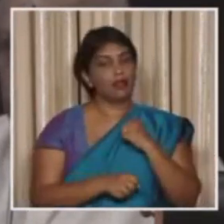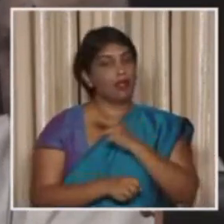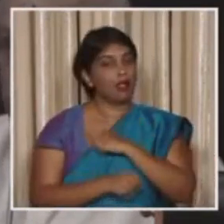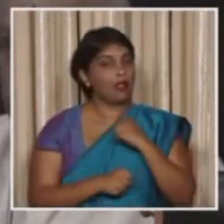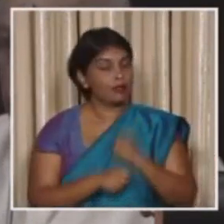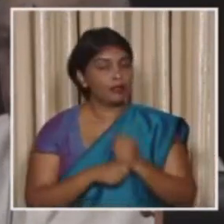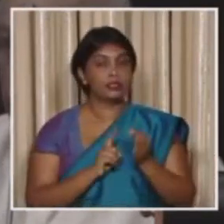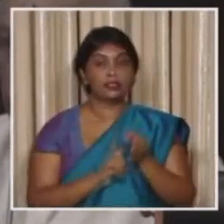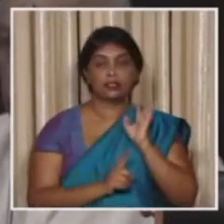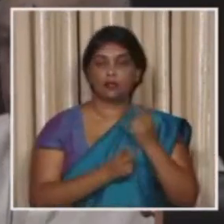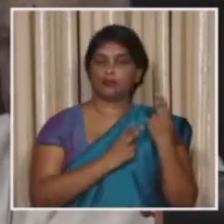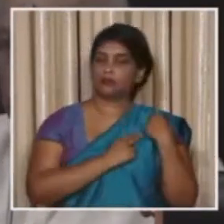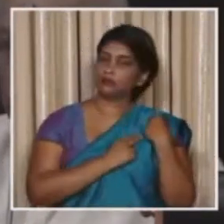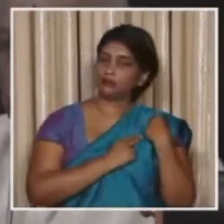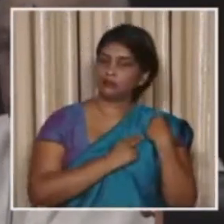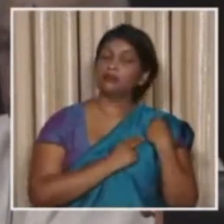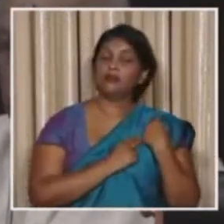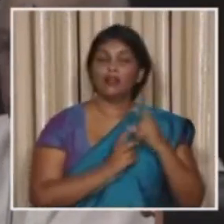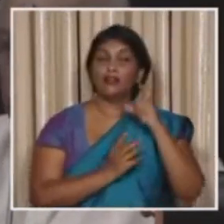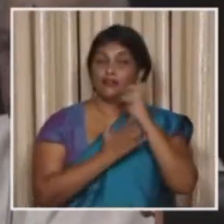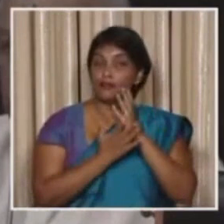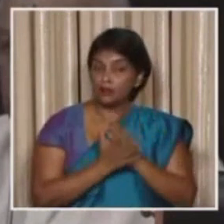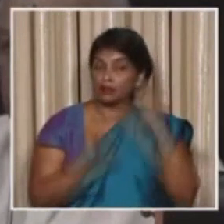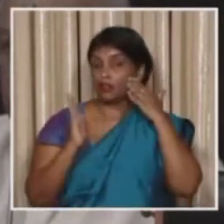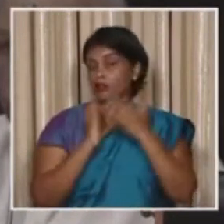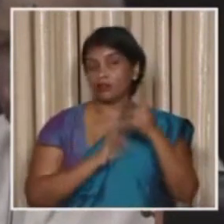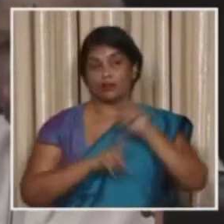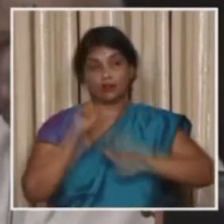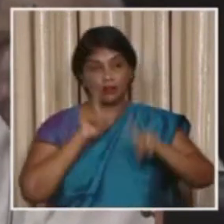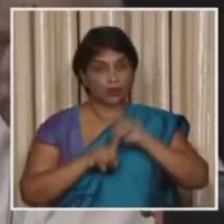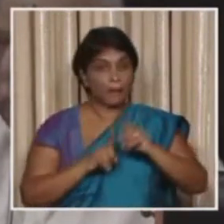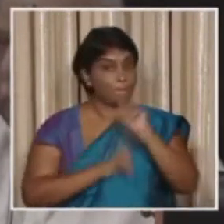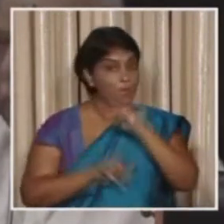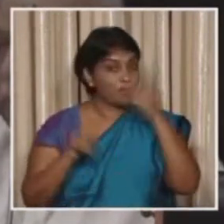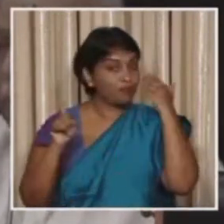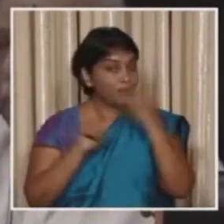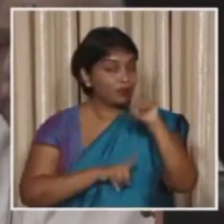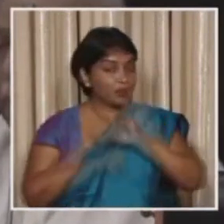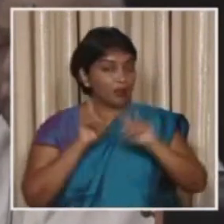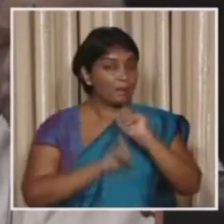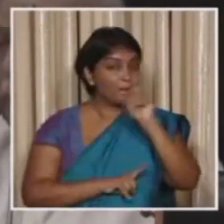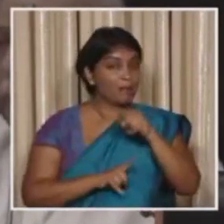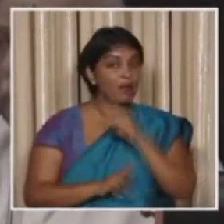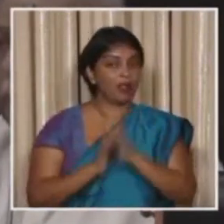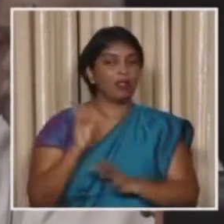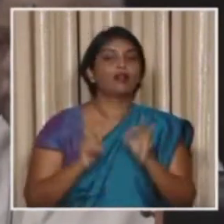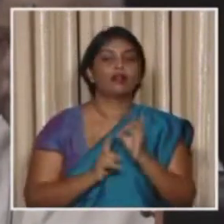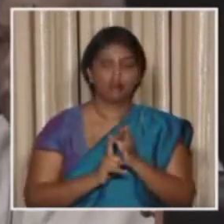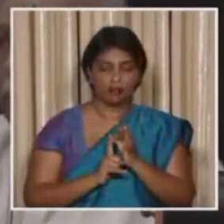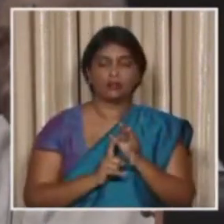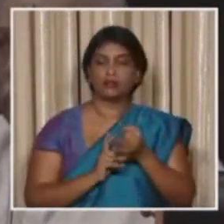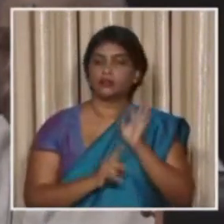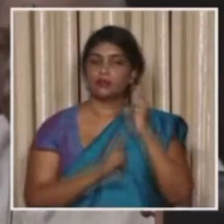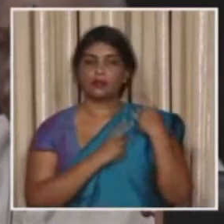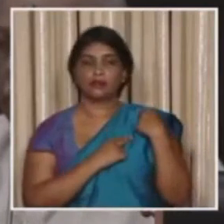ආණ්ඩුකාරවරයා සභාපති දුරේ හොබන අතර ව්‍යවස්ථාදායක කරුණු සාකච්ඡා කරන අවස්ථාවේදී පාර්ලිමේන්තු මන්ත්‍රීවරයා සභාපති